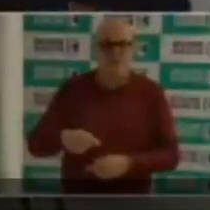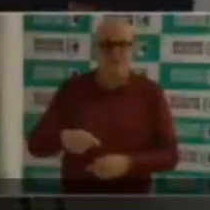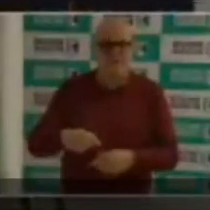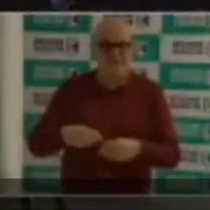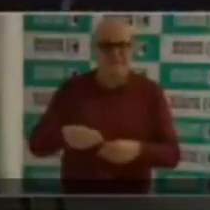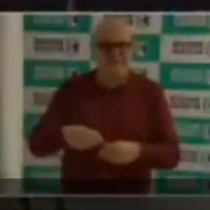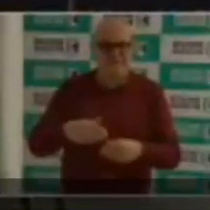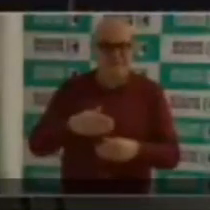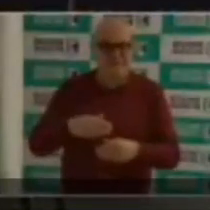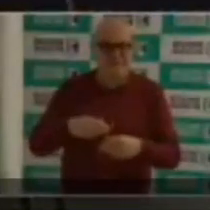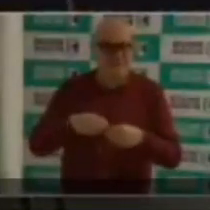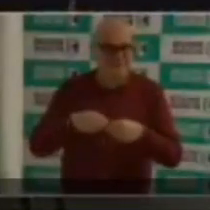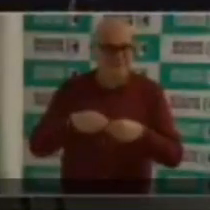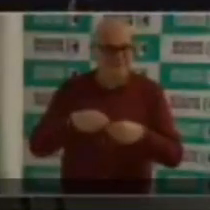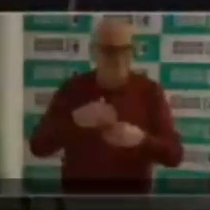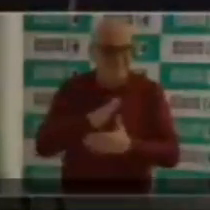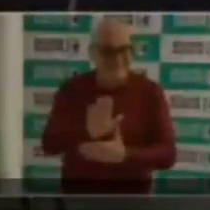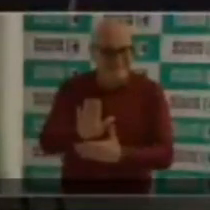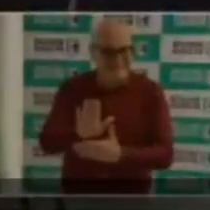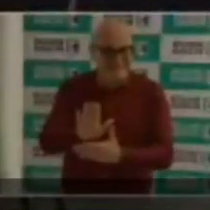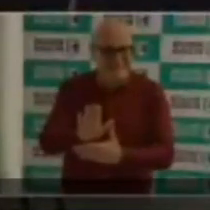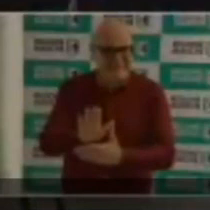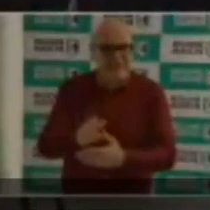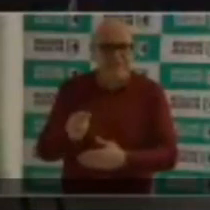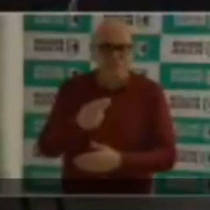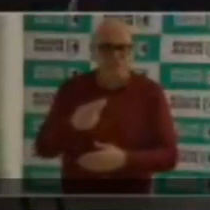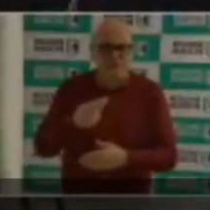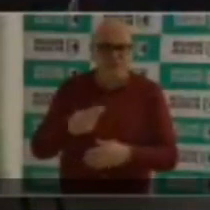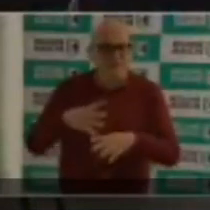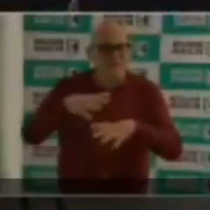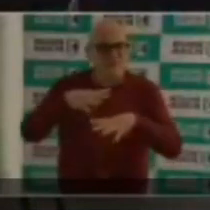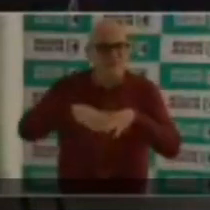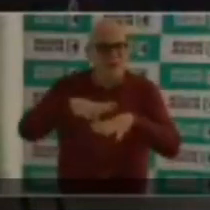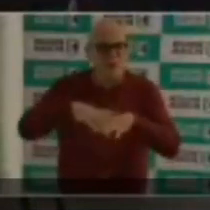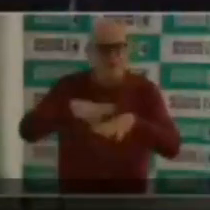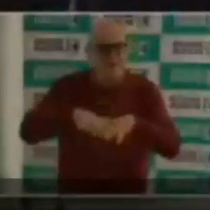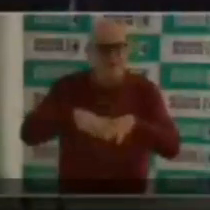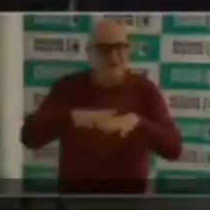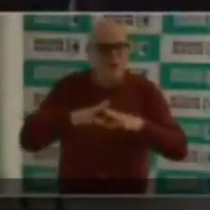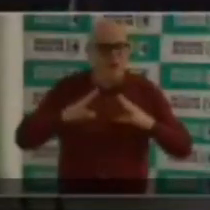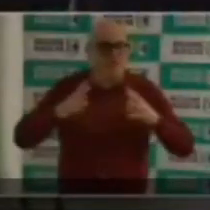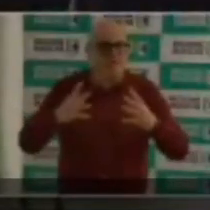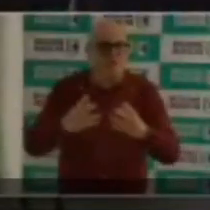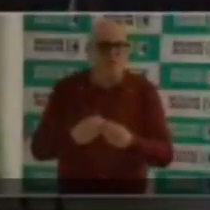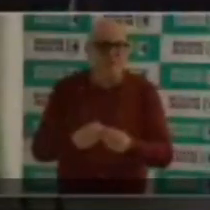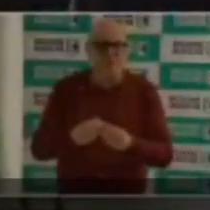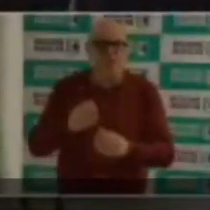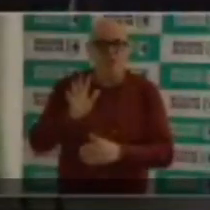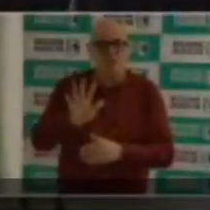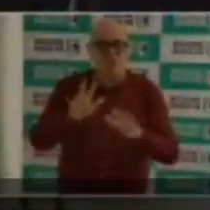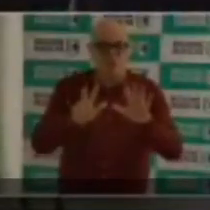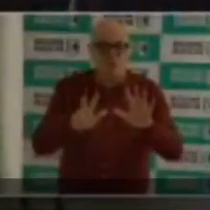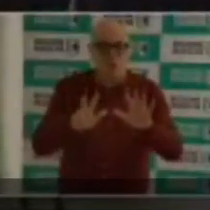presentare questo progetto Facciamo Rete, che vede il coinvolgimento di 58 organizzazioni